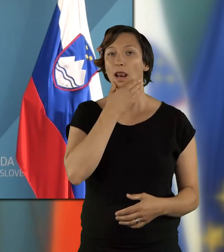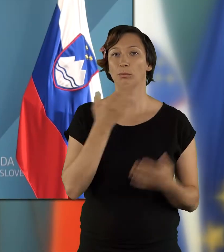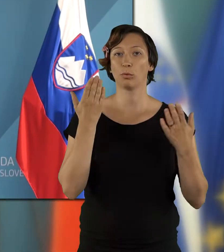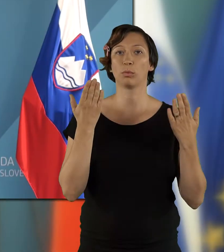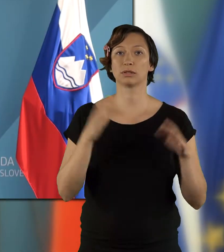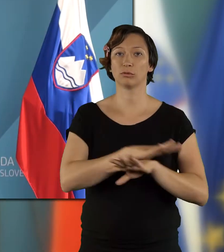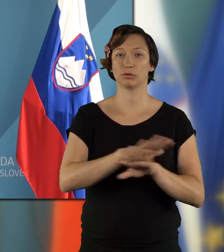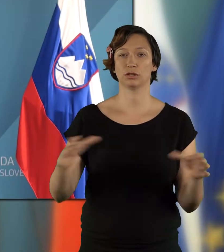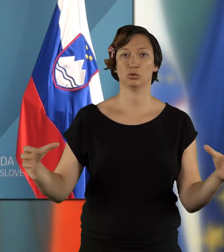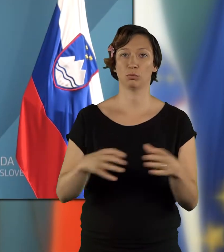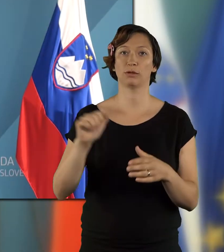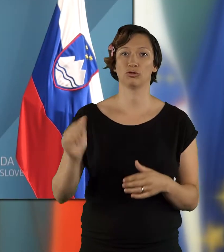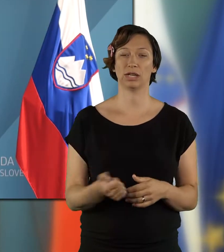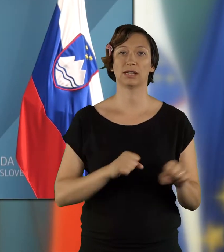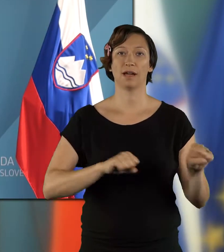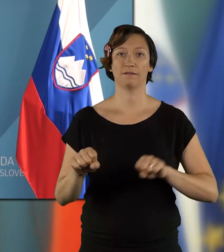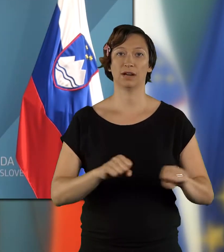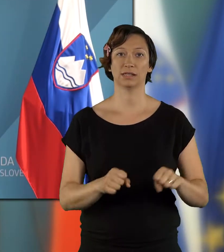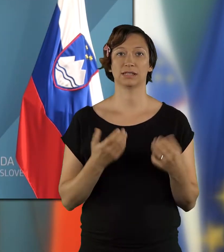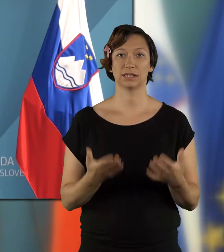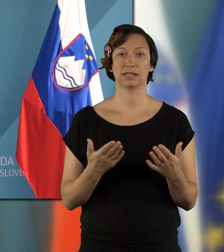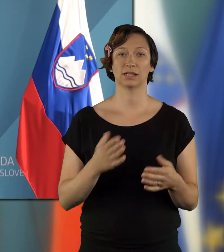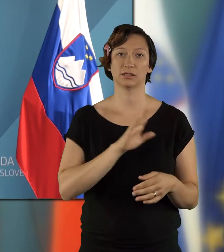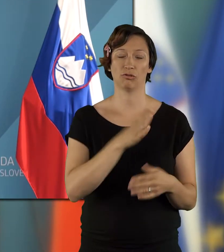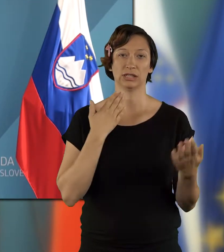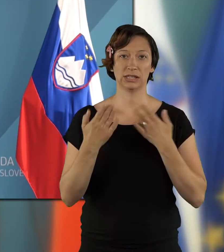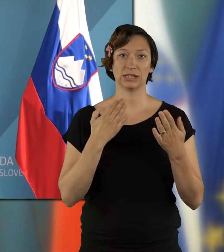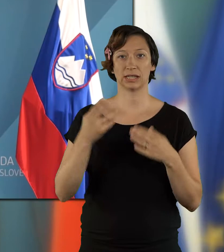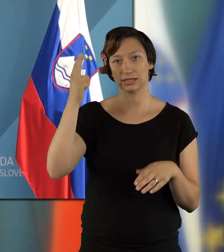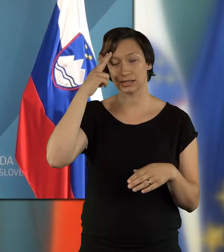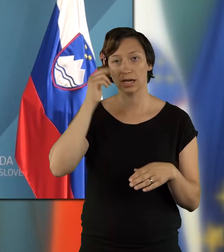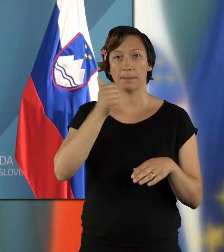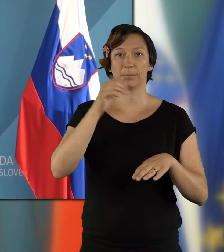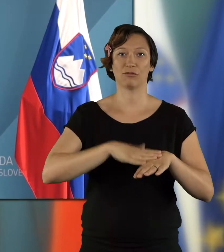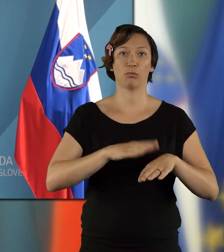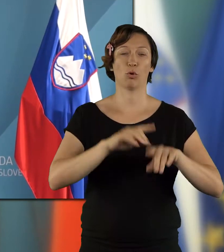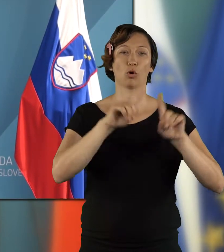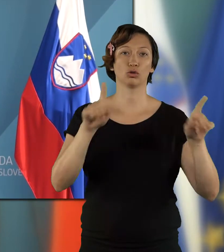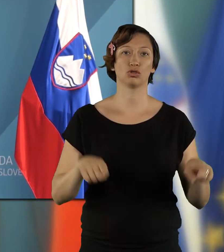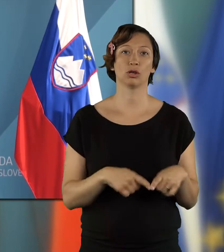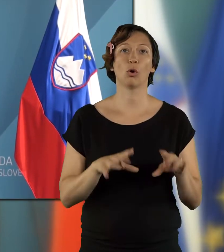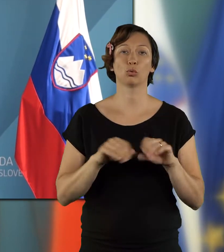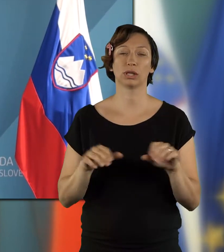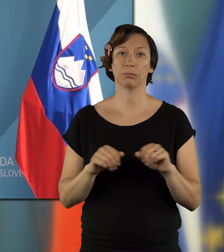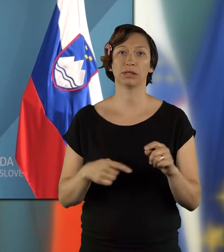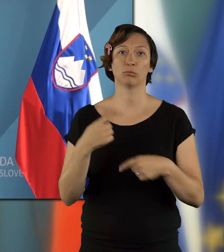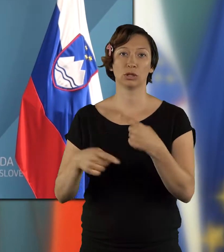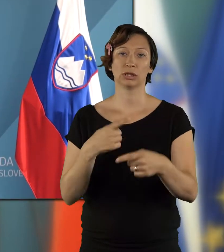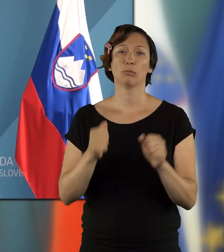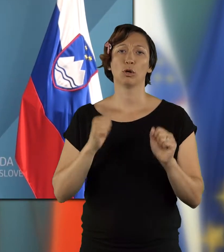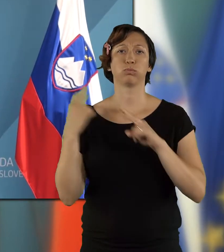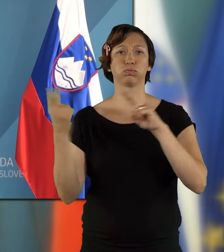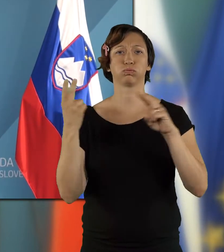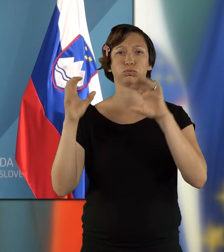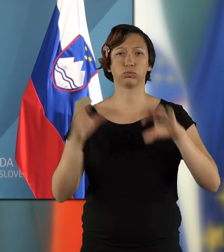Lep pozdrav vsem skupaj še enkrat. Vlada se je danes na svoji seji seznanila s prvim poročilom o ukrepanju in posledicah